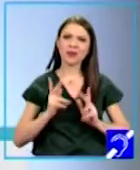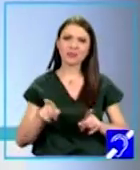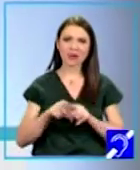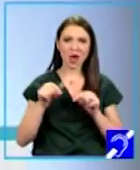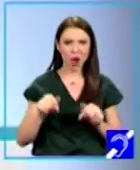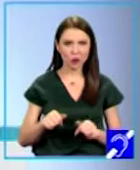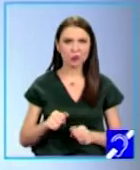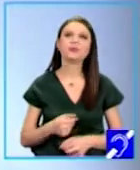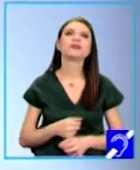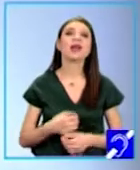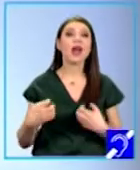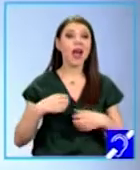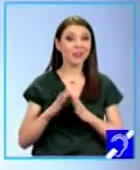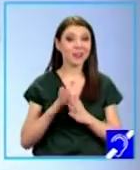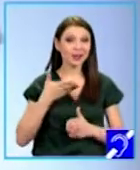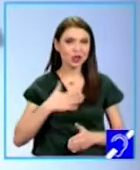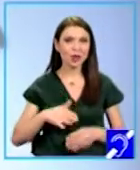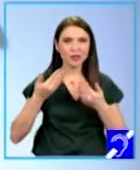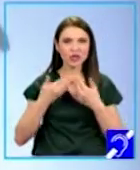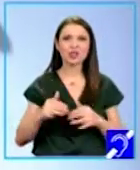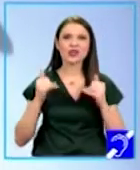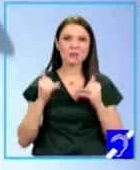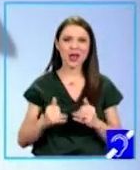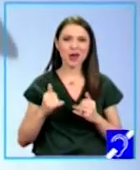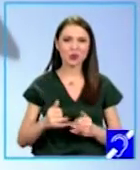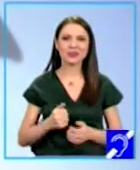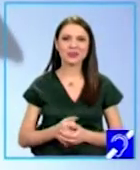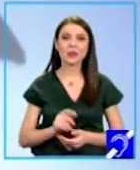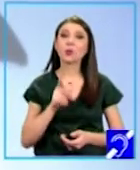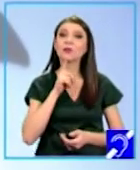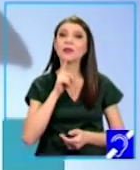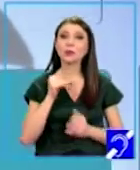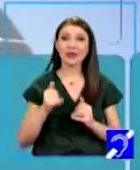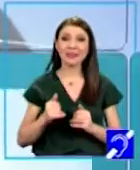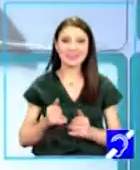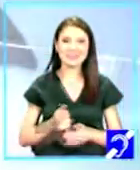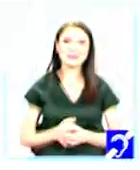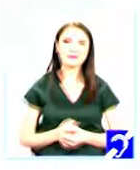acesta. Sunt Radu Nechit, iar emisiunea Arte, Carte și Capricii începe chiar acum cu titlurile ediției.